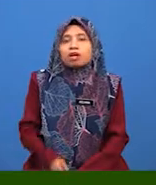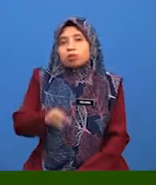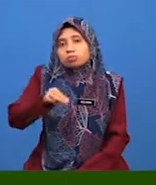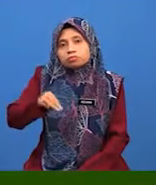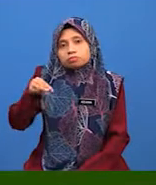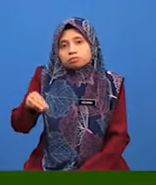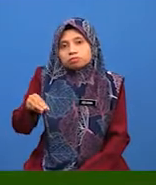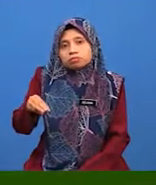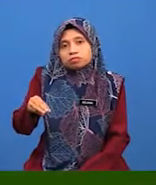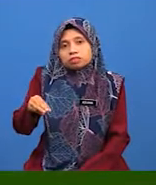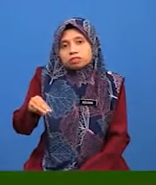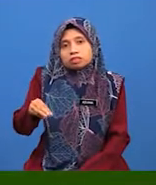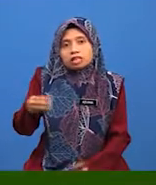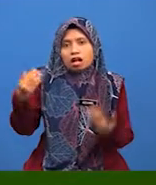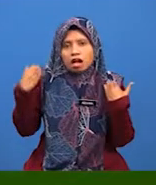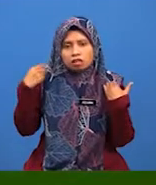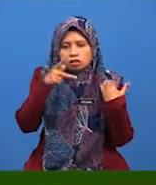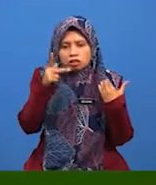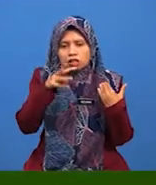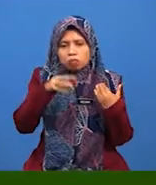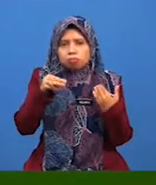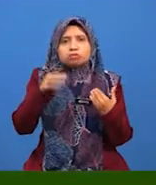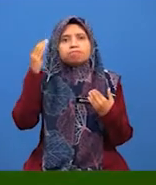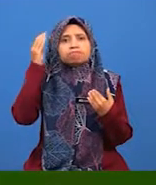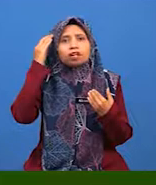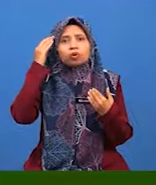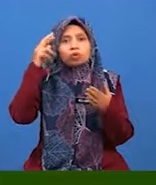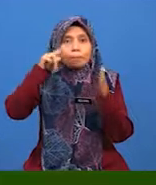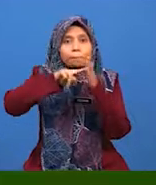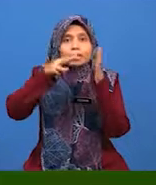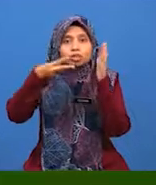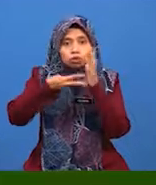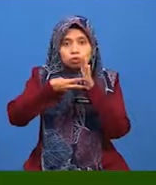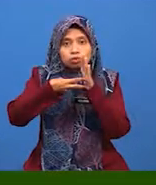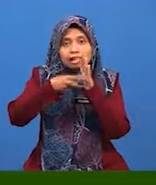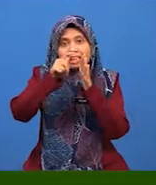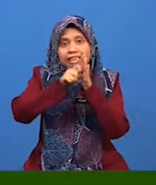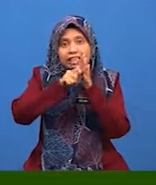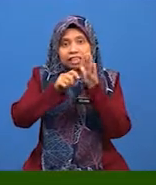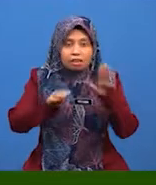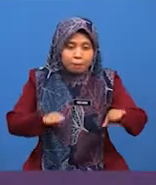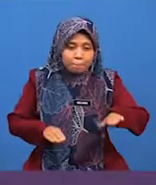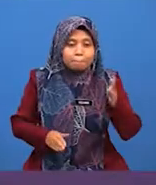Murid-murid, adakah murid-murid tahu maksud perkataan terbalik?